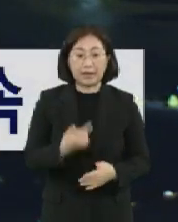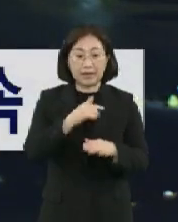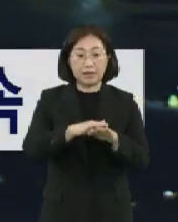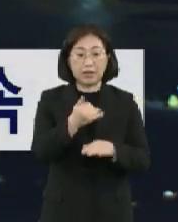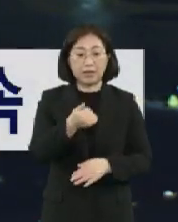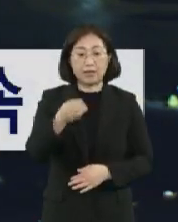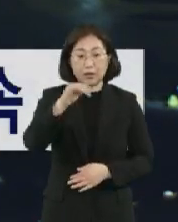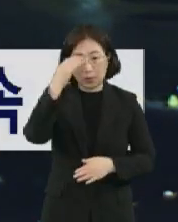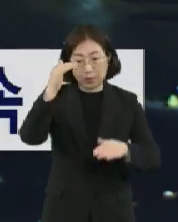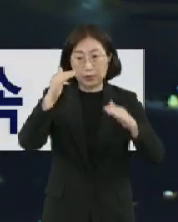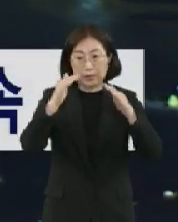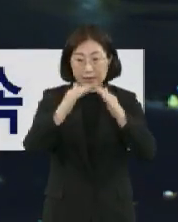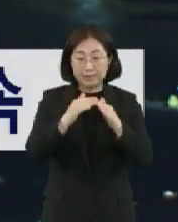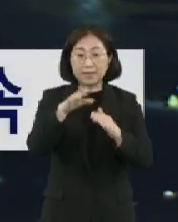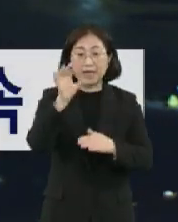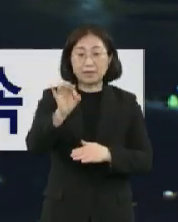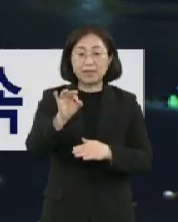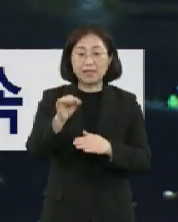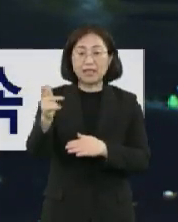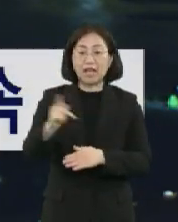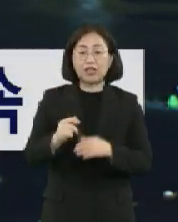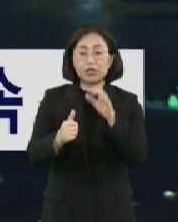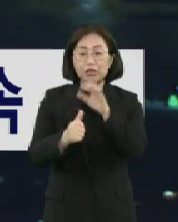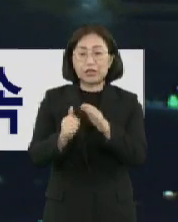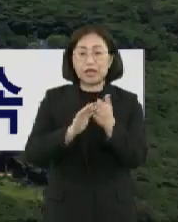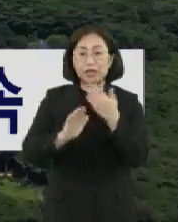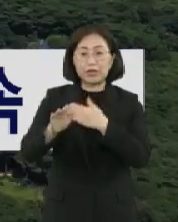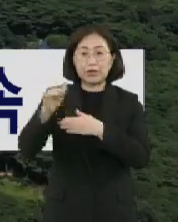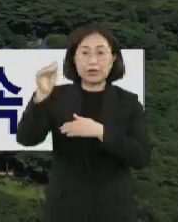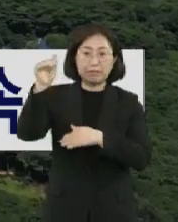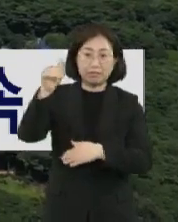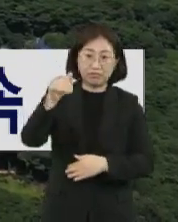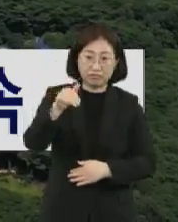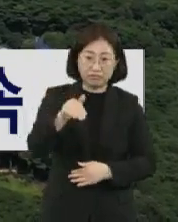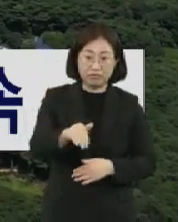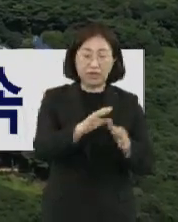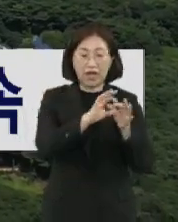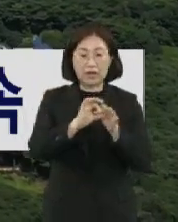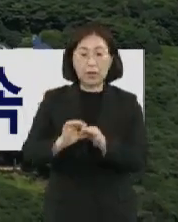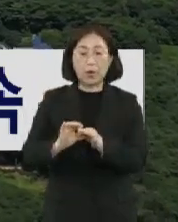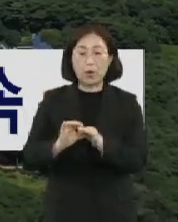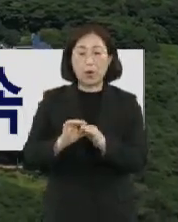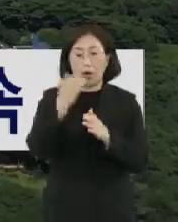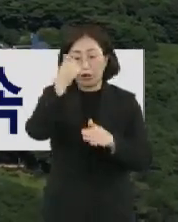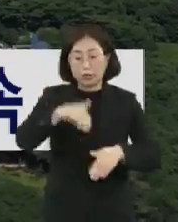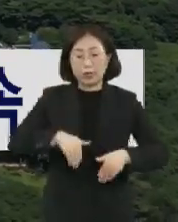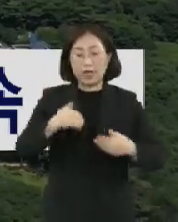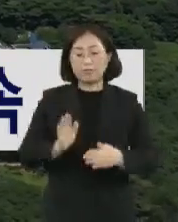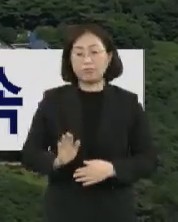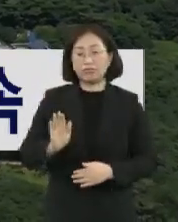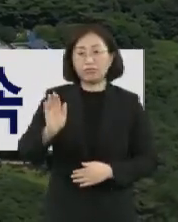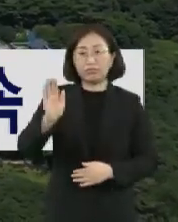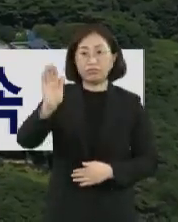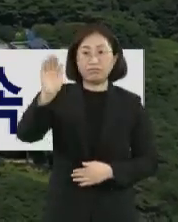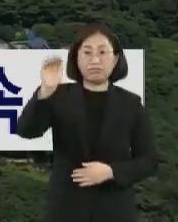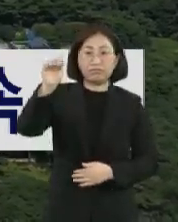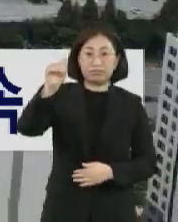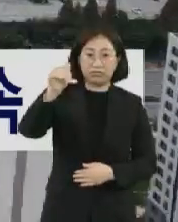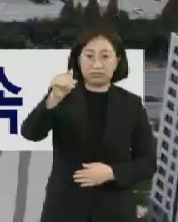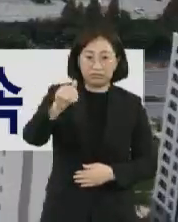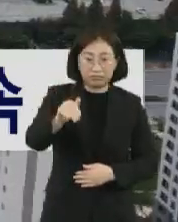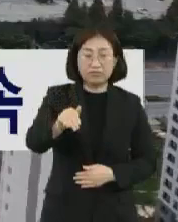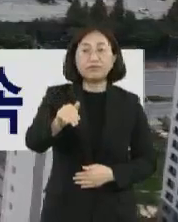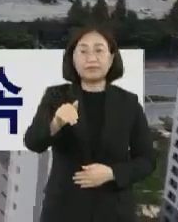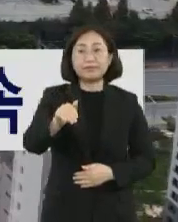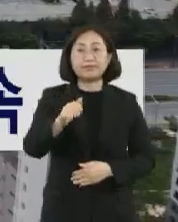대전권 3 중에 집값이 대출 규제 이후 하락세가 지속되고 있는 가운데 완만한 상승세를 이어오던 충남도 하락 지역이